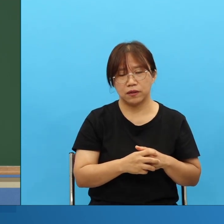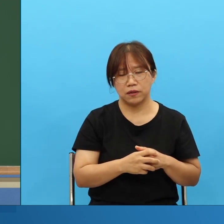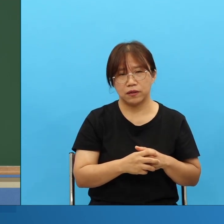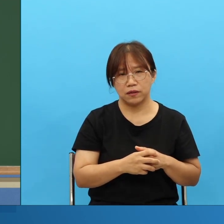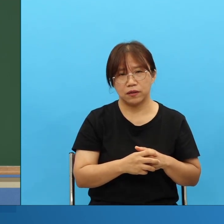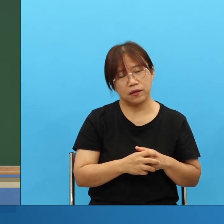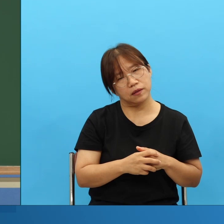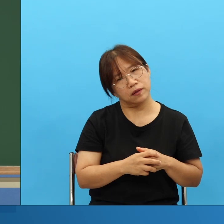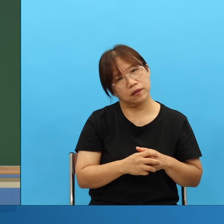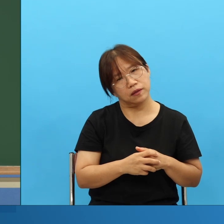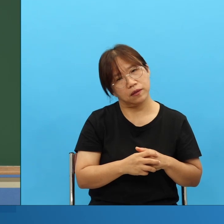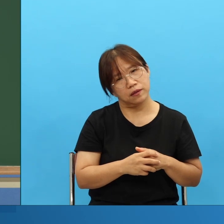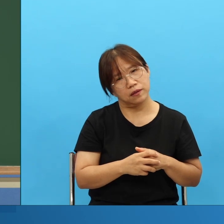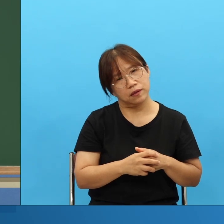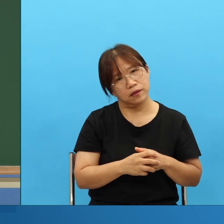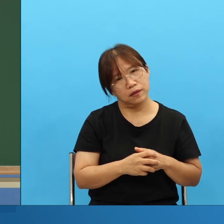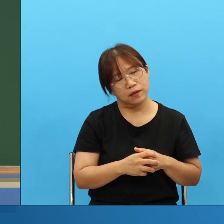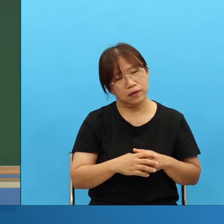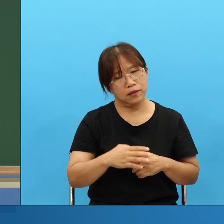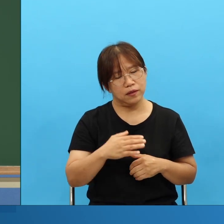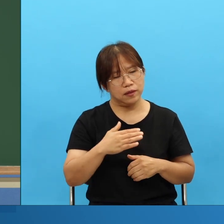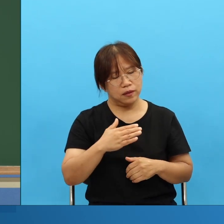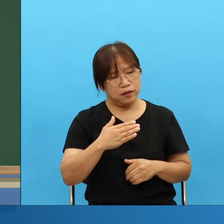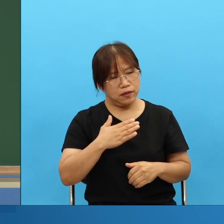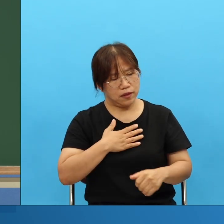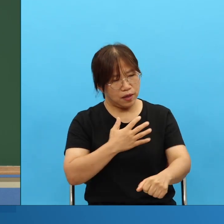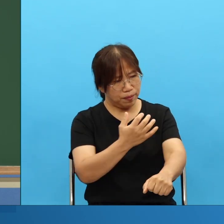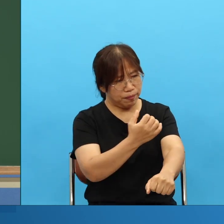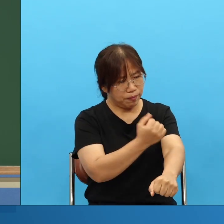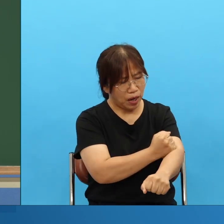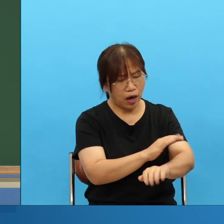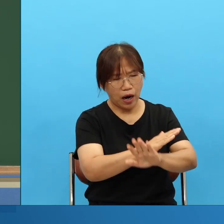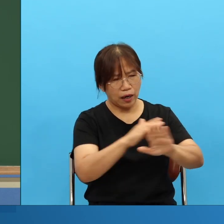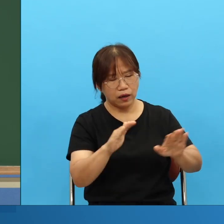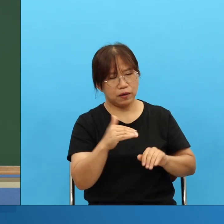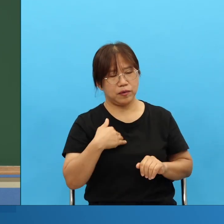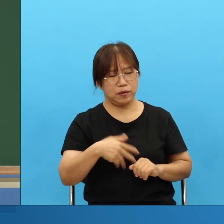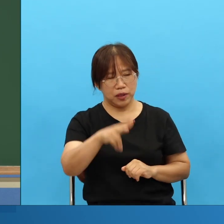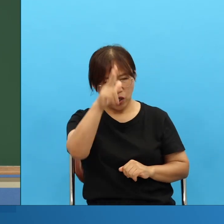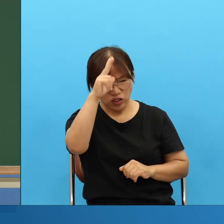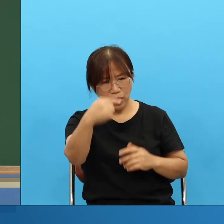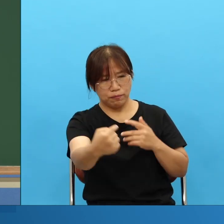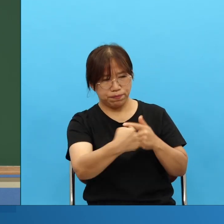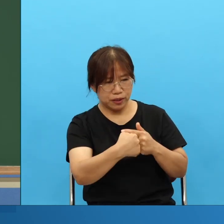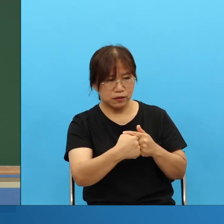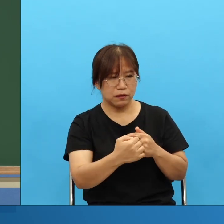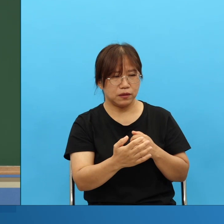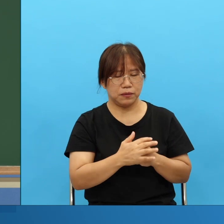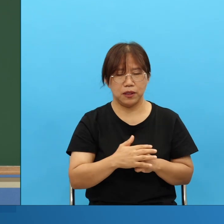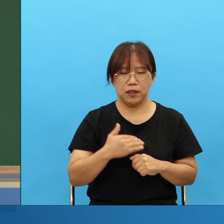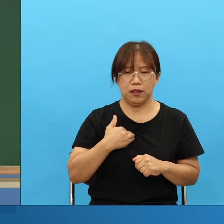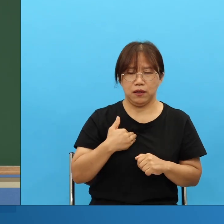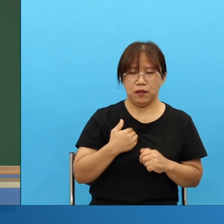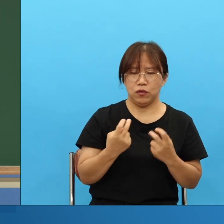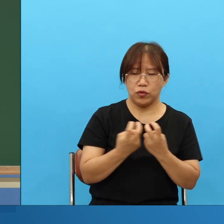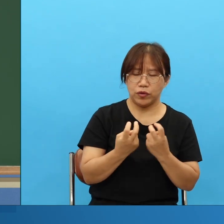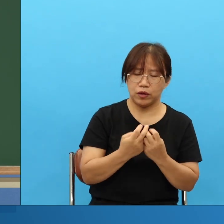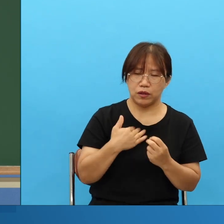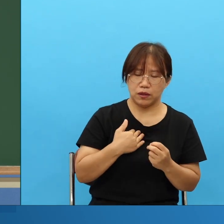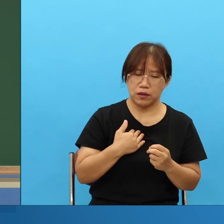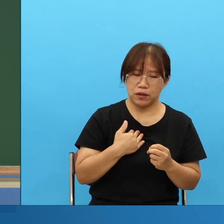마약 안 하면 경찰이 다 하고 싸워야 되고, 한 번 정도 내가 마약하다가 미친 사람 한두 명 본 것도